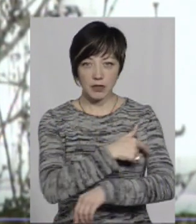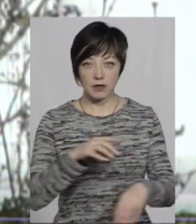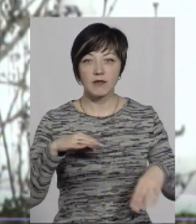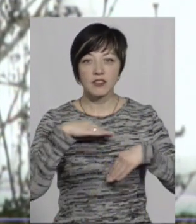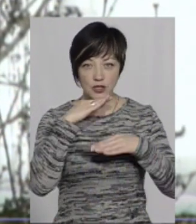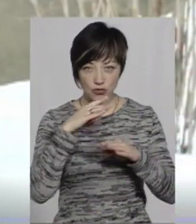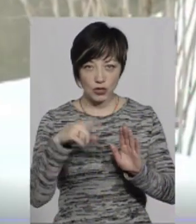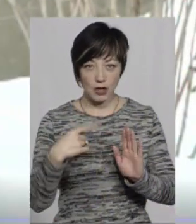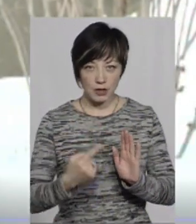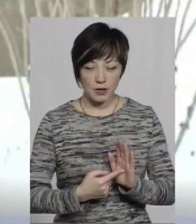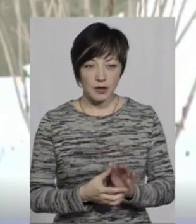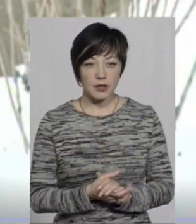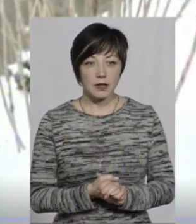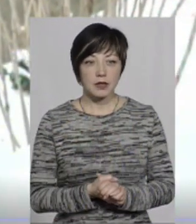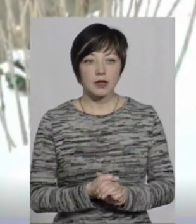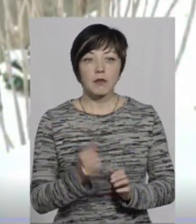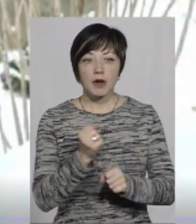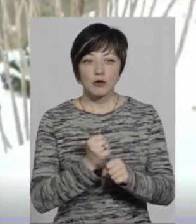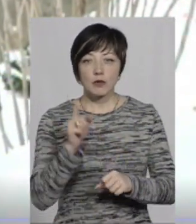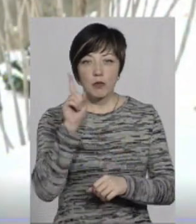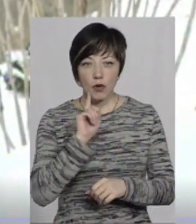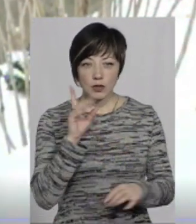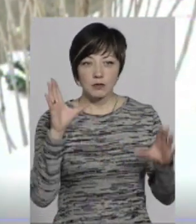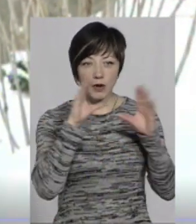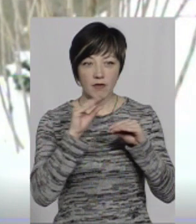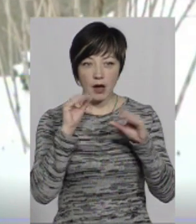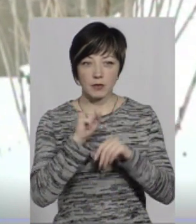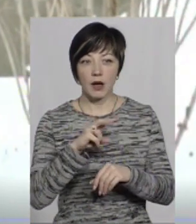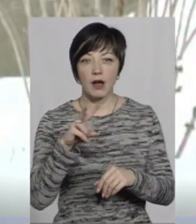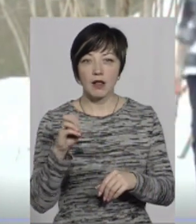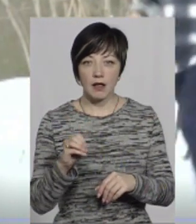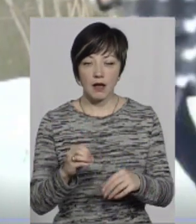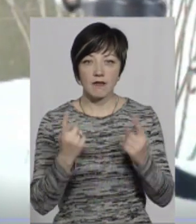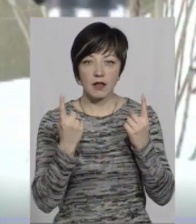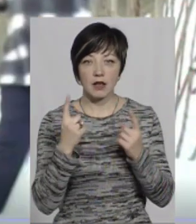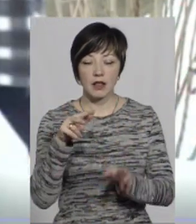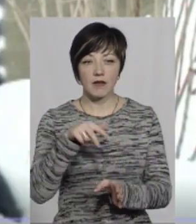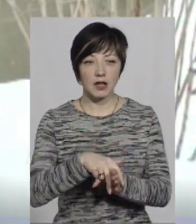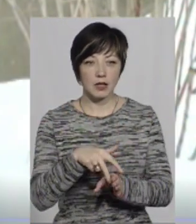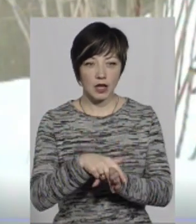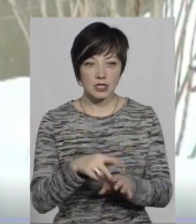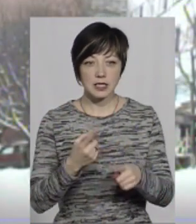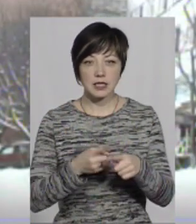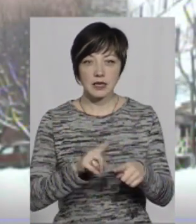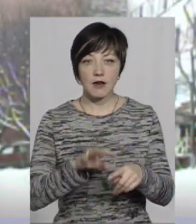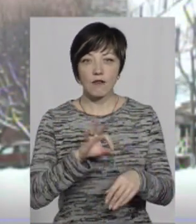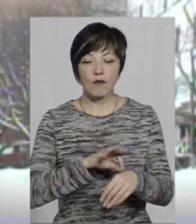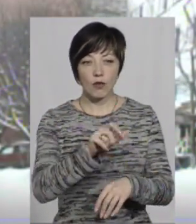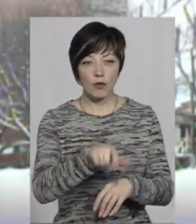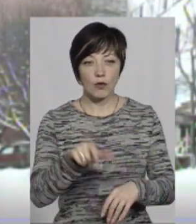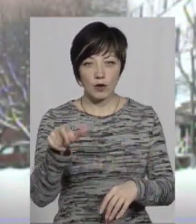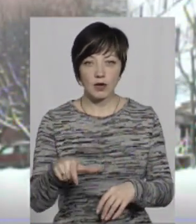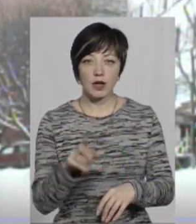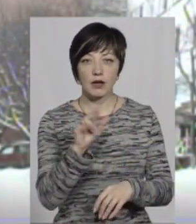вистачає? Ну, працюють, поки що справляємося, але, звичайно, йде велике навантаження. Ці хворі